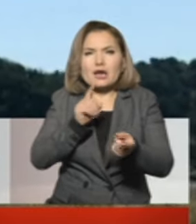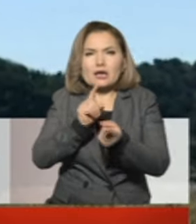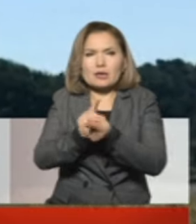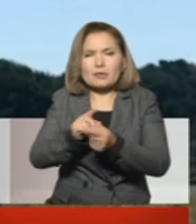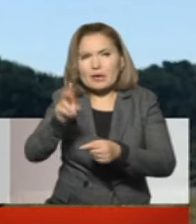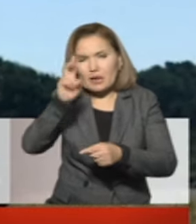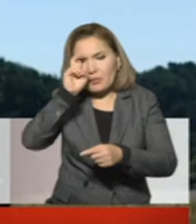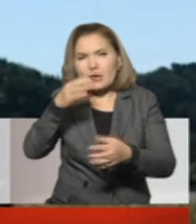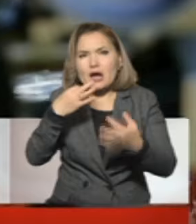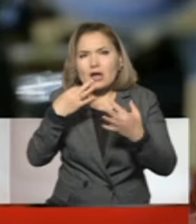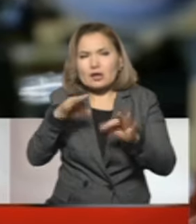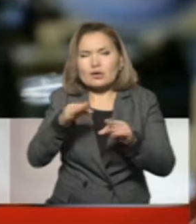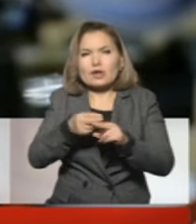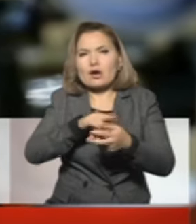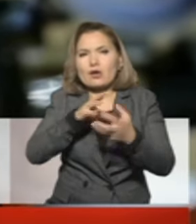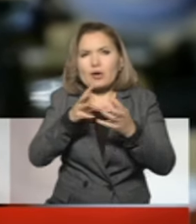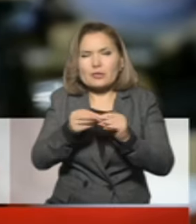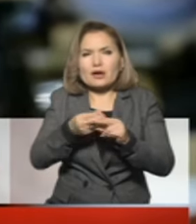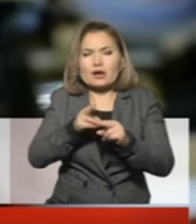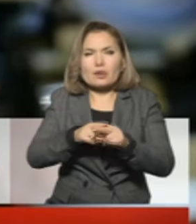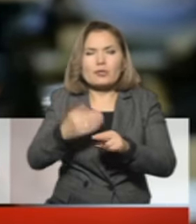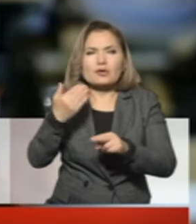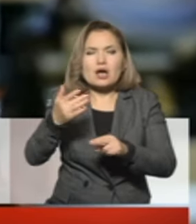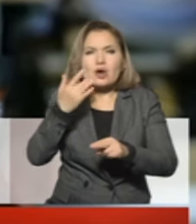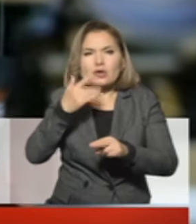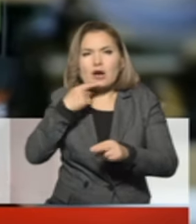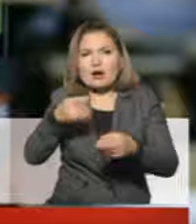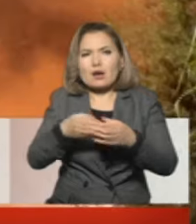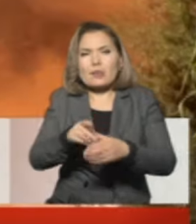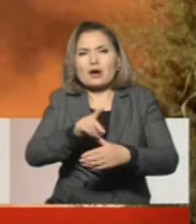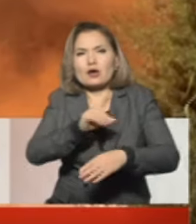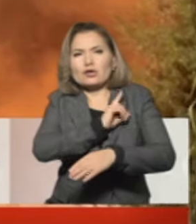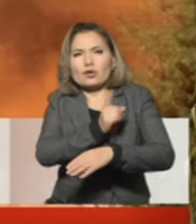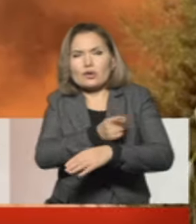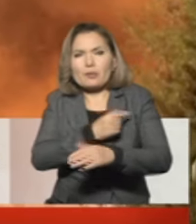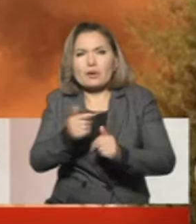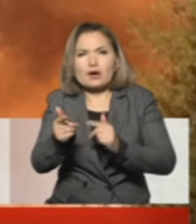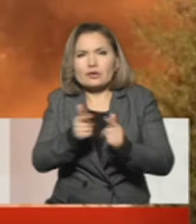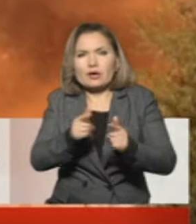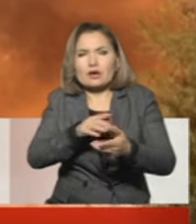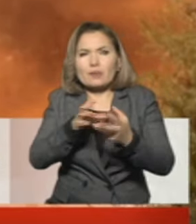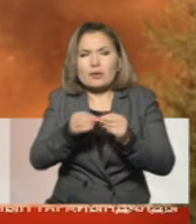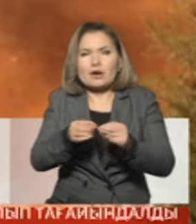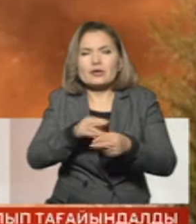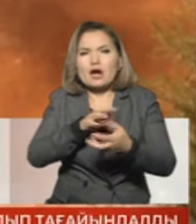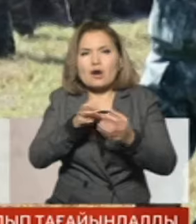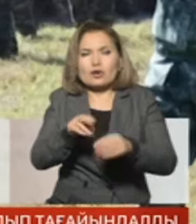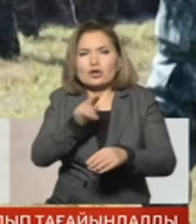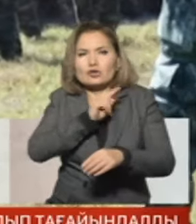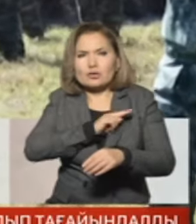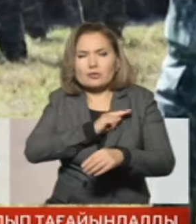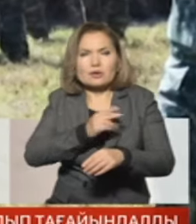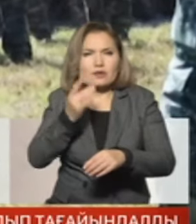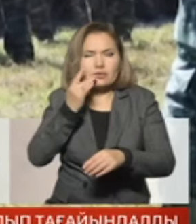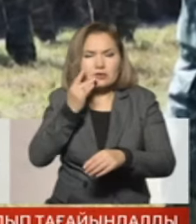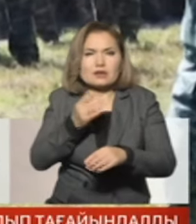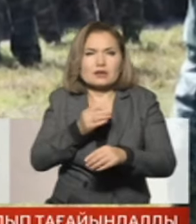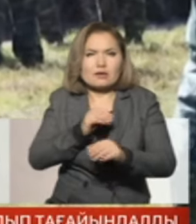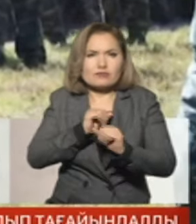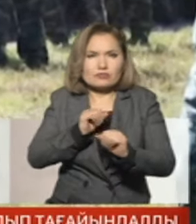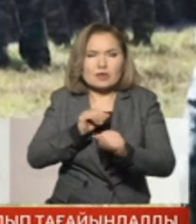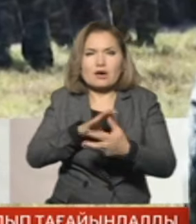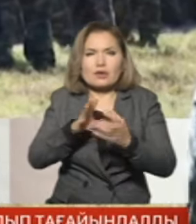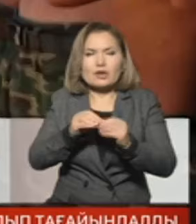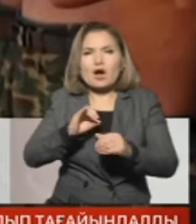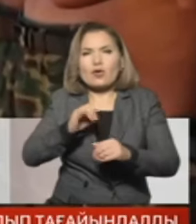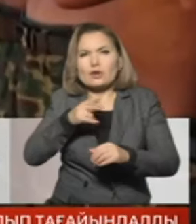кездесуде елдің егемендігіне нұқсан келсе, шабуыл күштерінің бәрін оның ішінде ядролық қаруды қолданудан тайынбайтынын мәлімдеді.